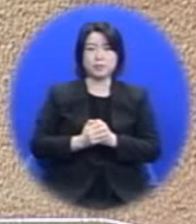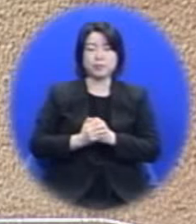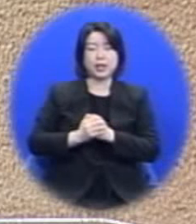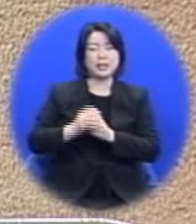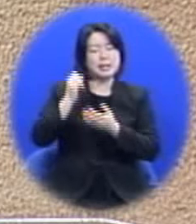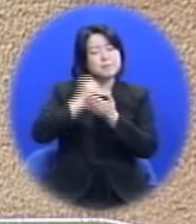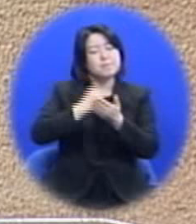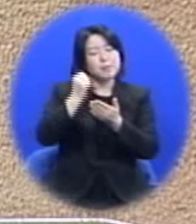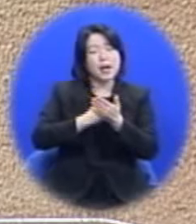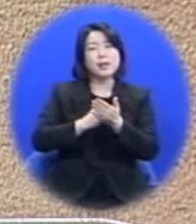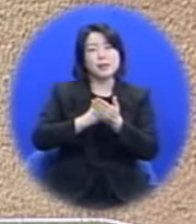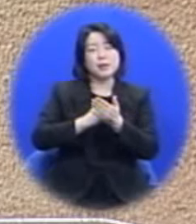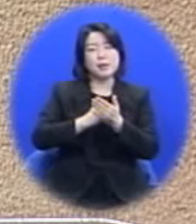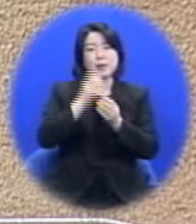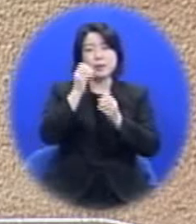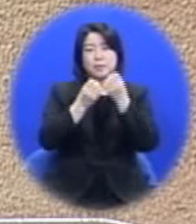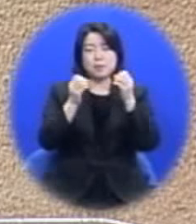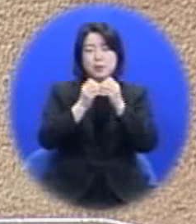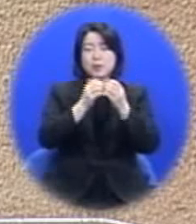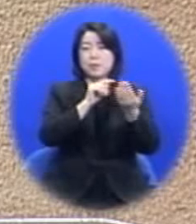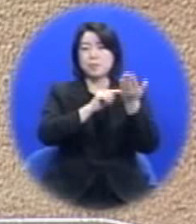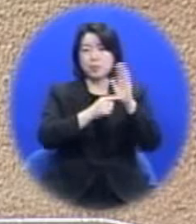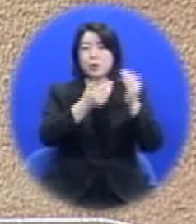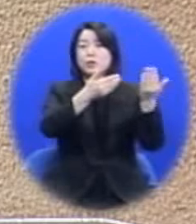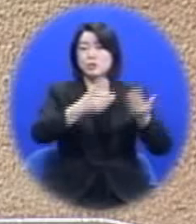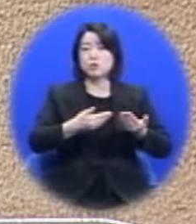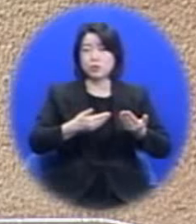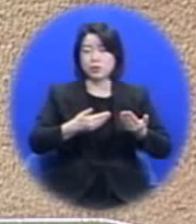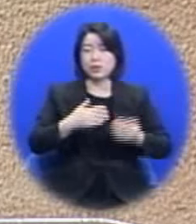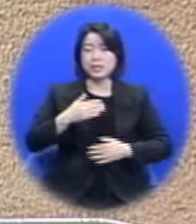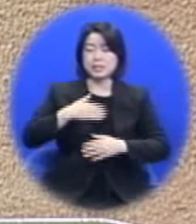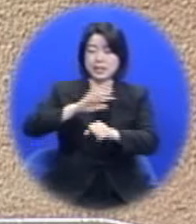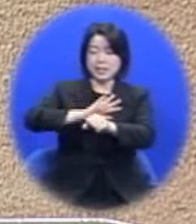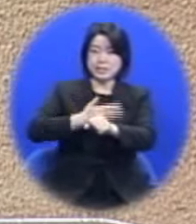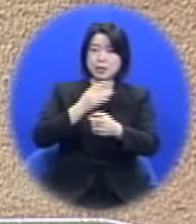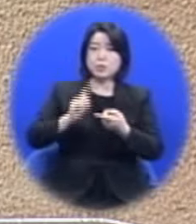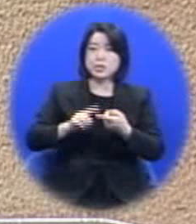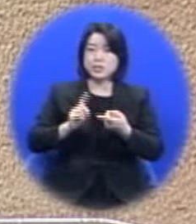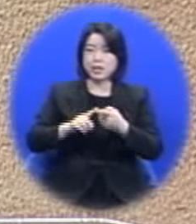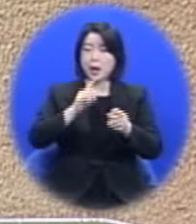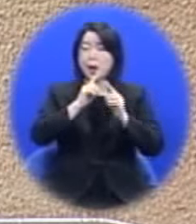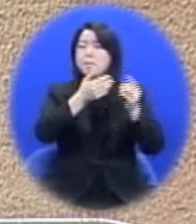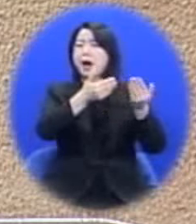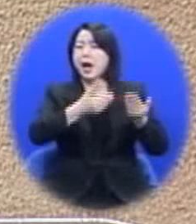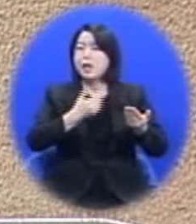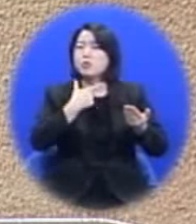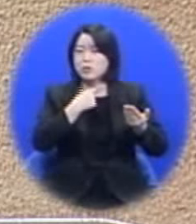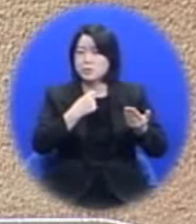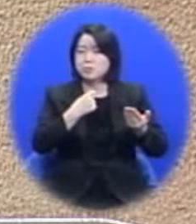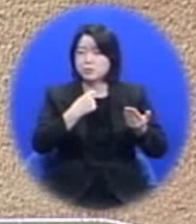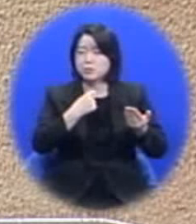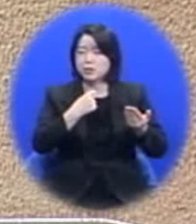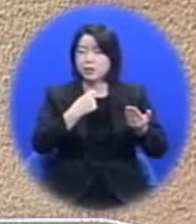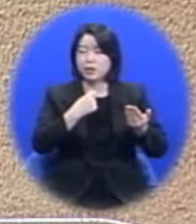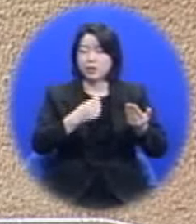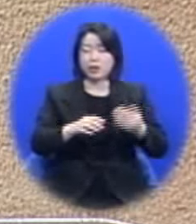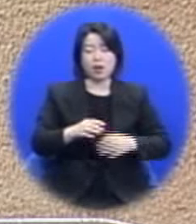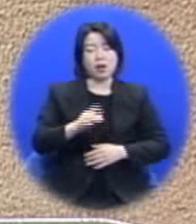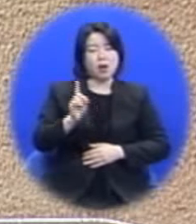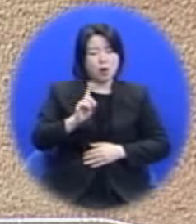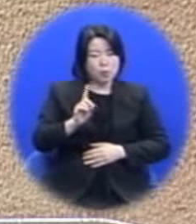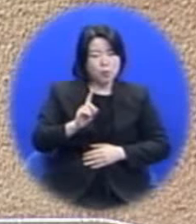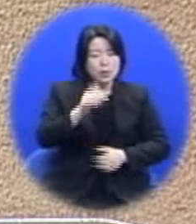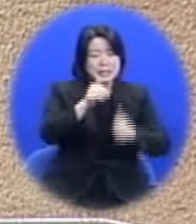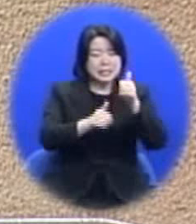섭섭하다는 거죠. 제 잘못에 대해서 뭔가 말하고 싶다는 뜻이죠. 시험에든 사람은 시험 들었다는